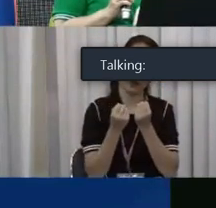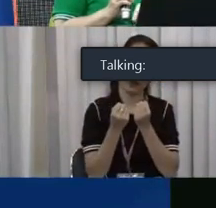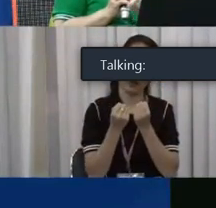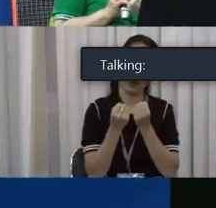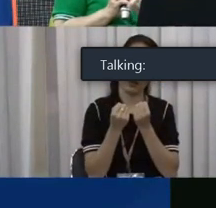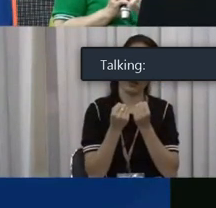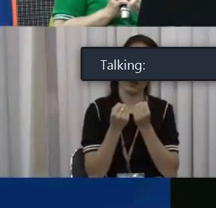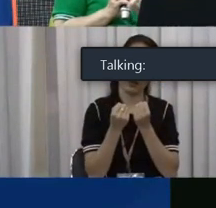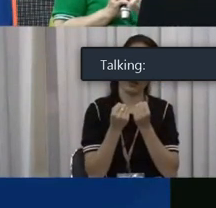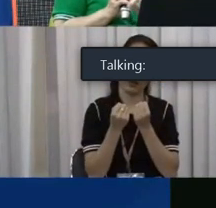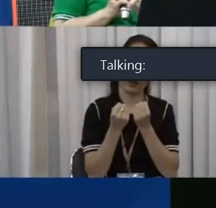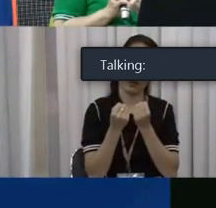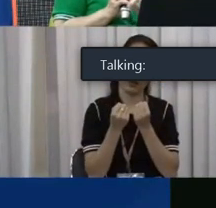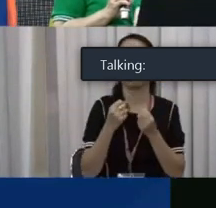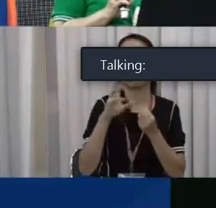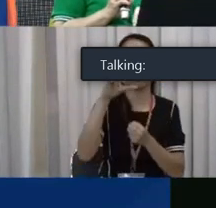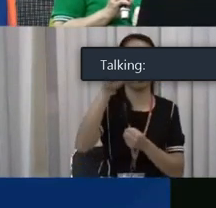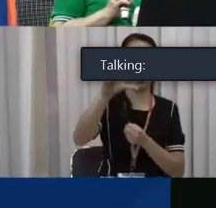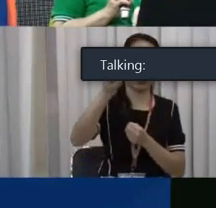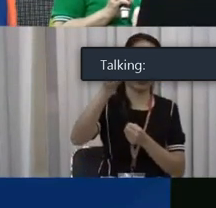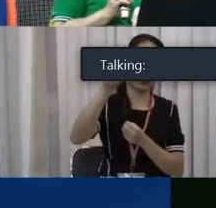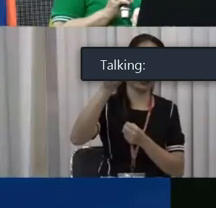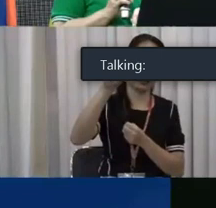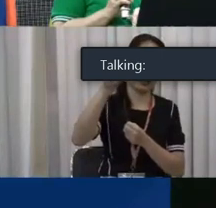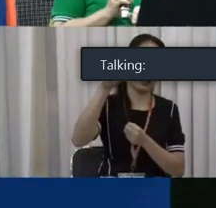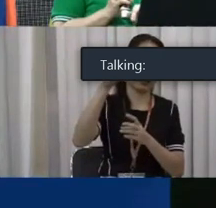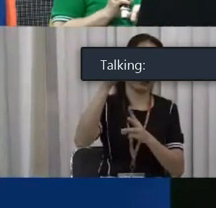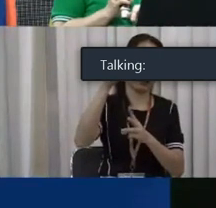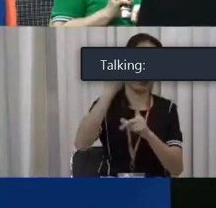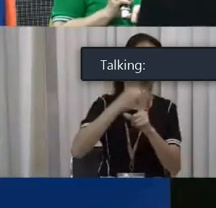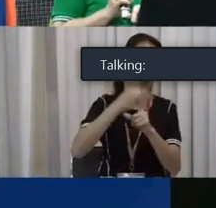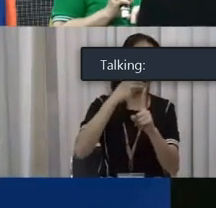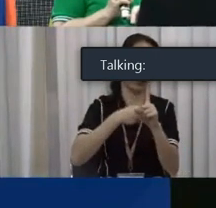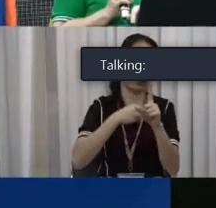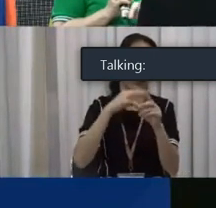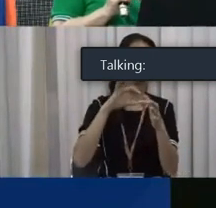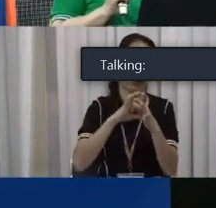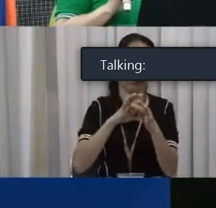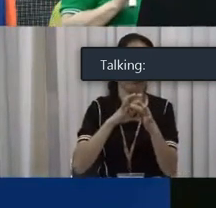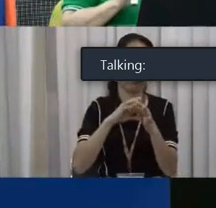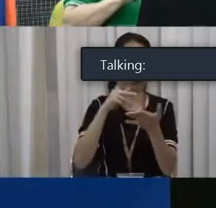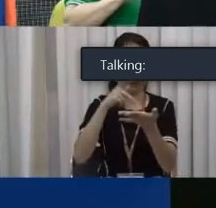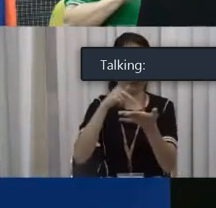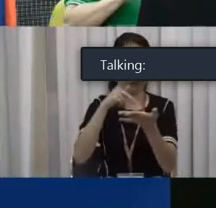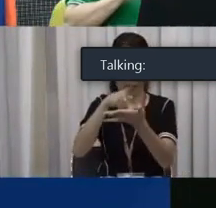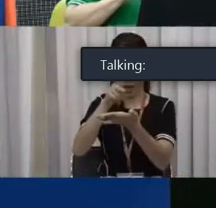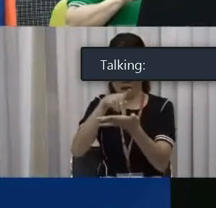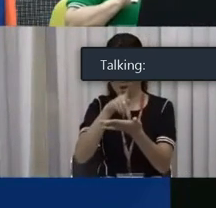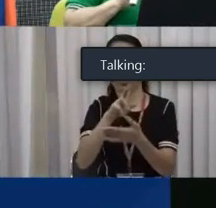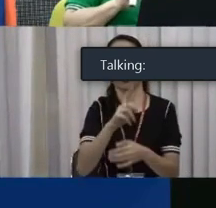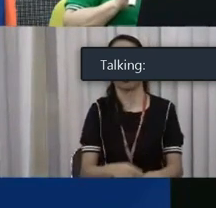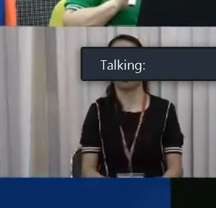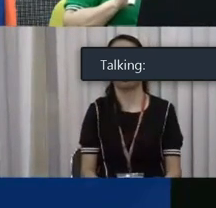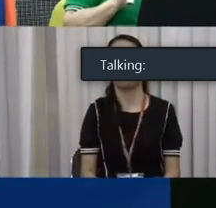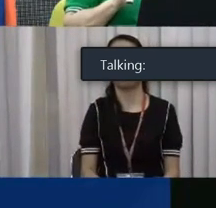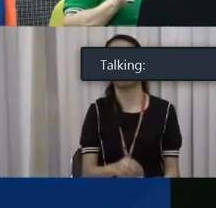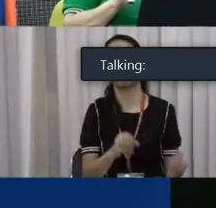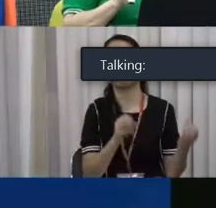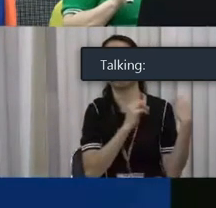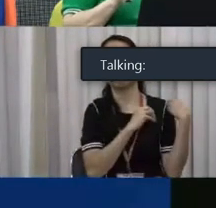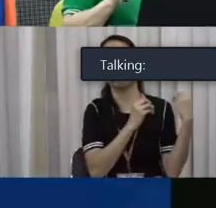Bonus kay wala kaayo tay, wala kahit na nakagasto sa atong maintenance tungod sa mga